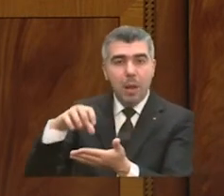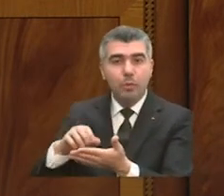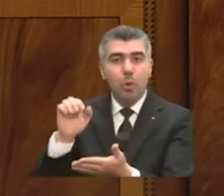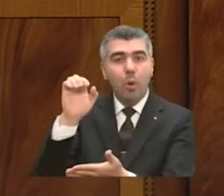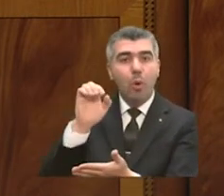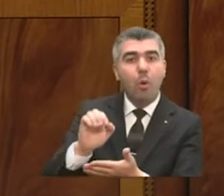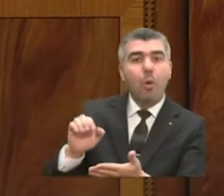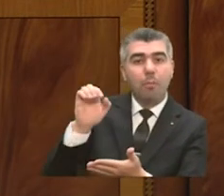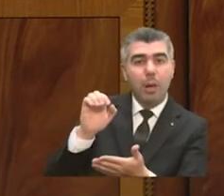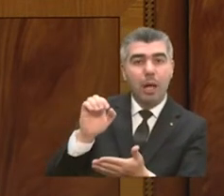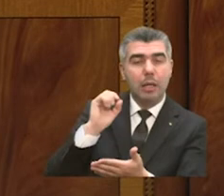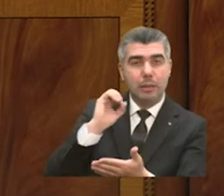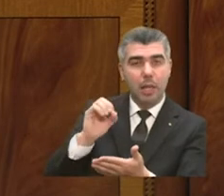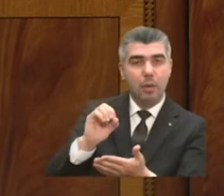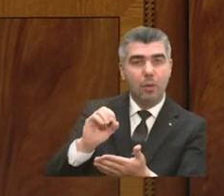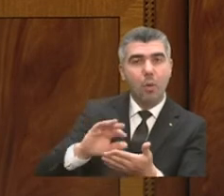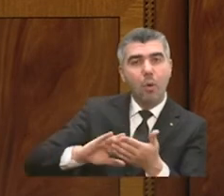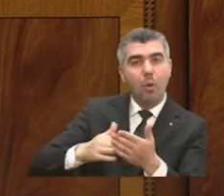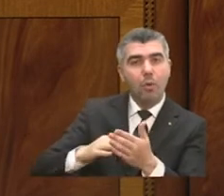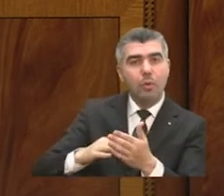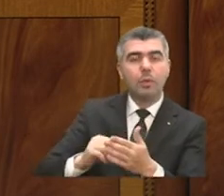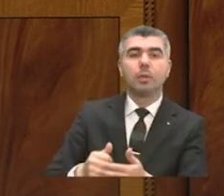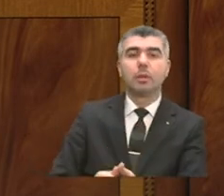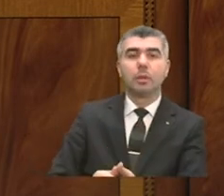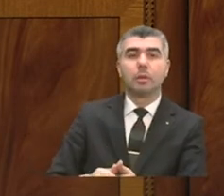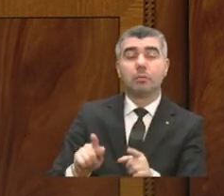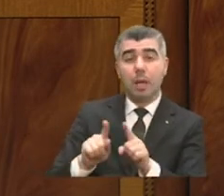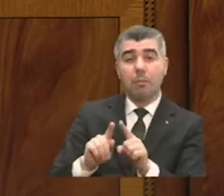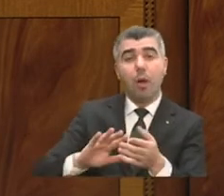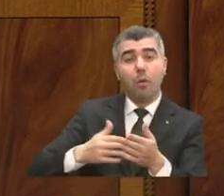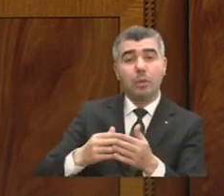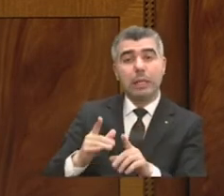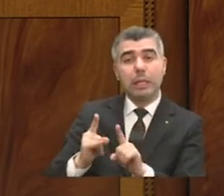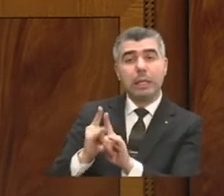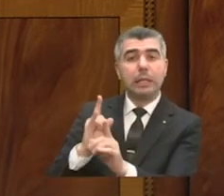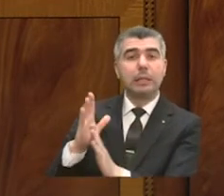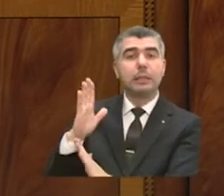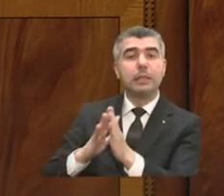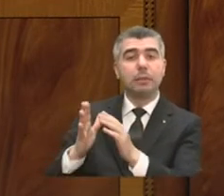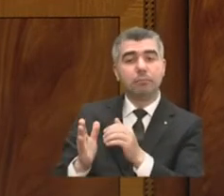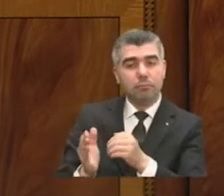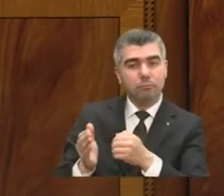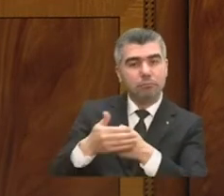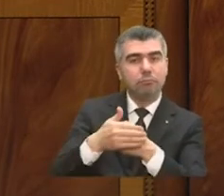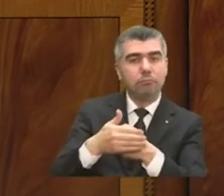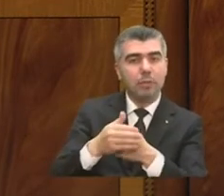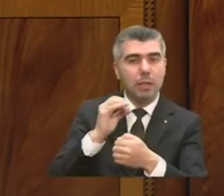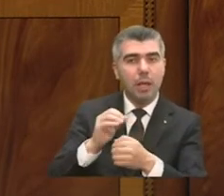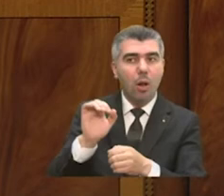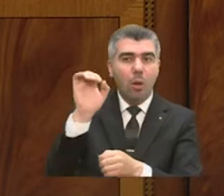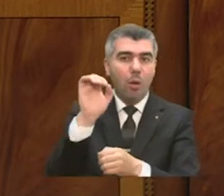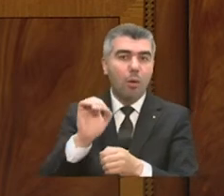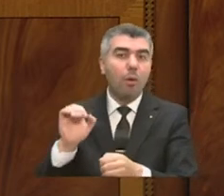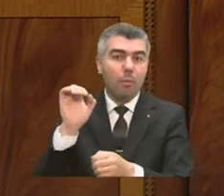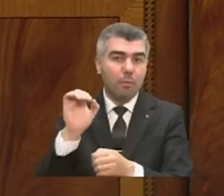comportements et notamment les croyances de certains pays